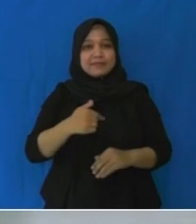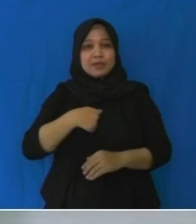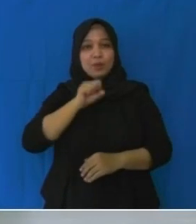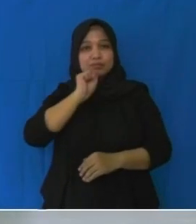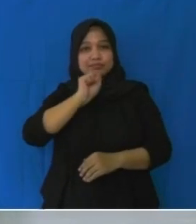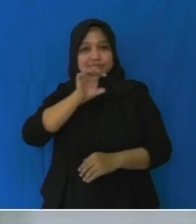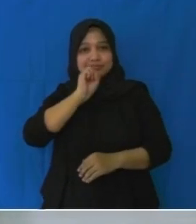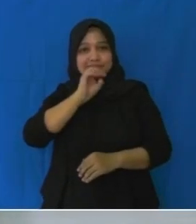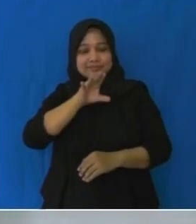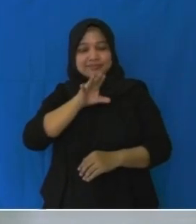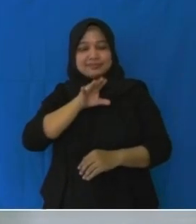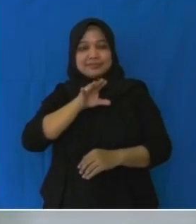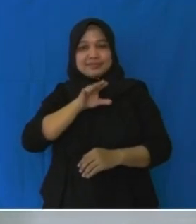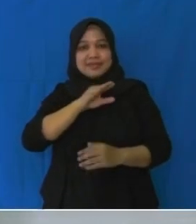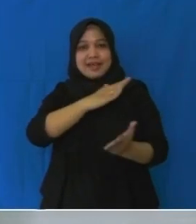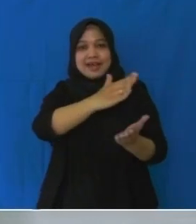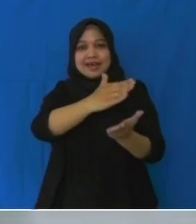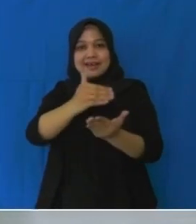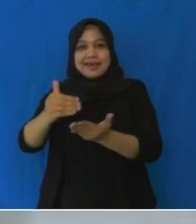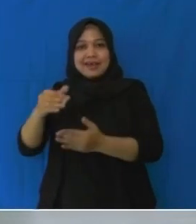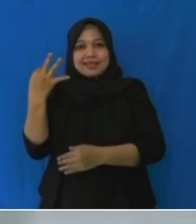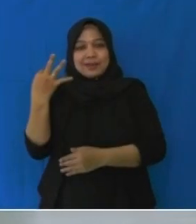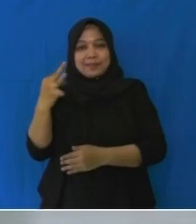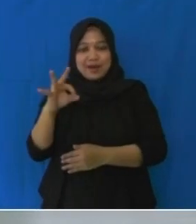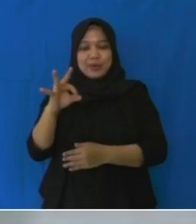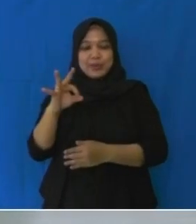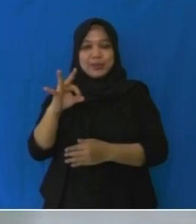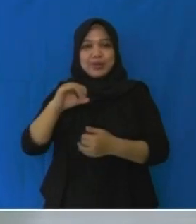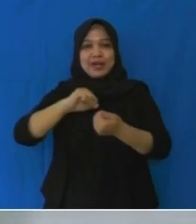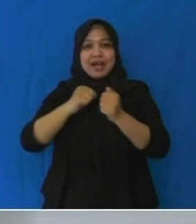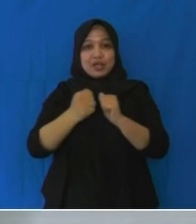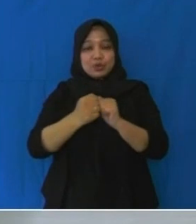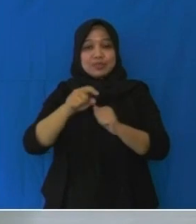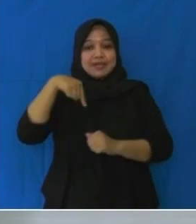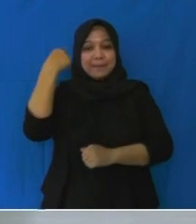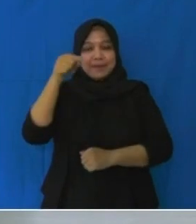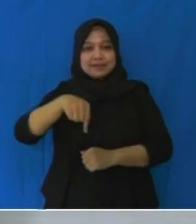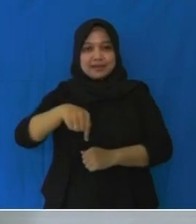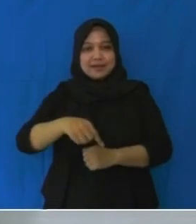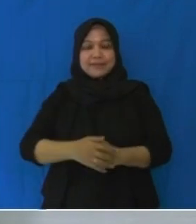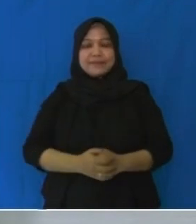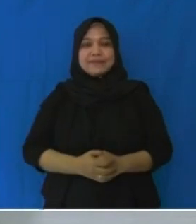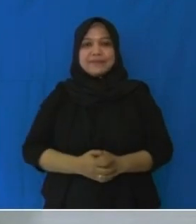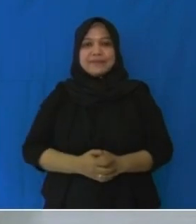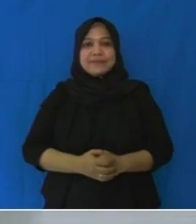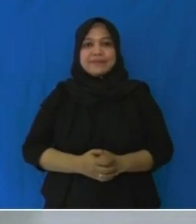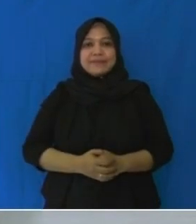Hai update data kasus yang kita catat sampai dengan hari ini